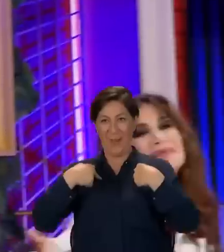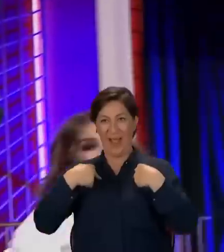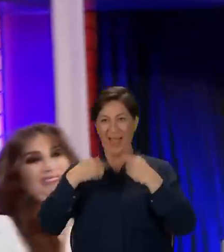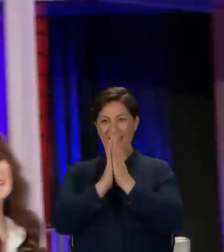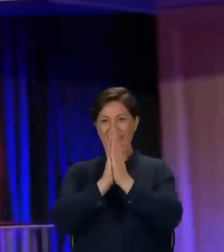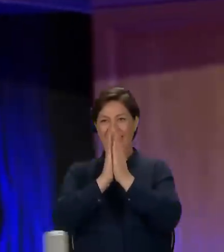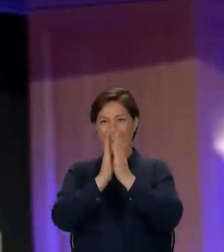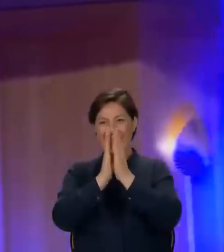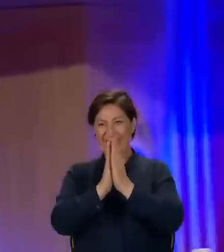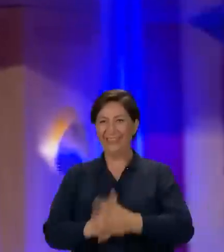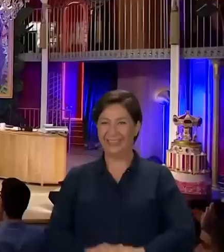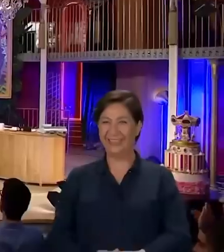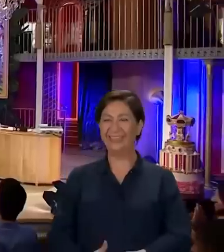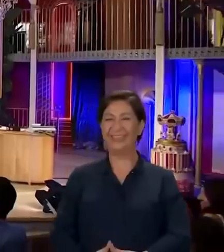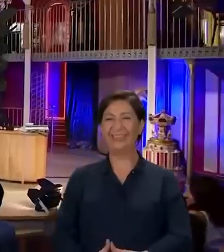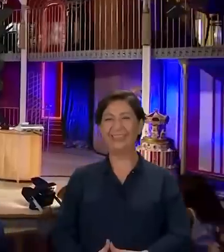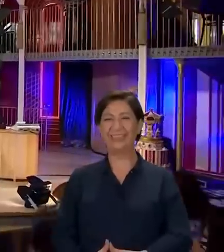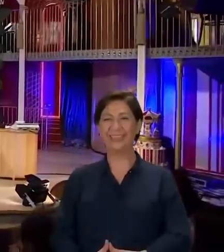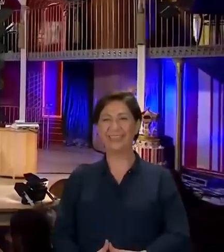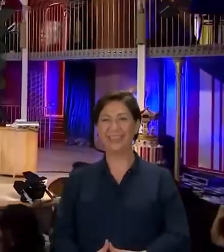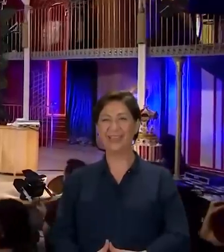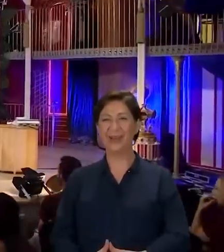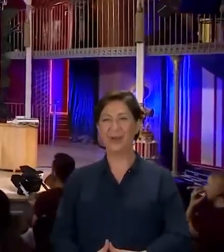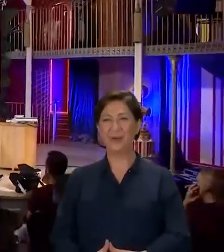Alkışlıyoruz. Buldum. Alkışlıyoruz.